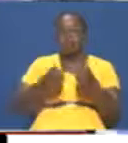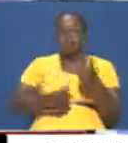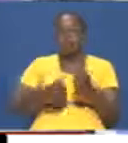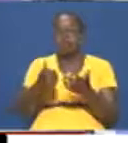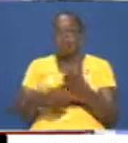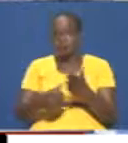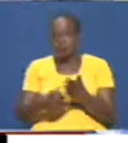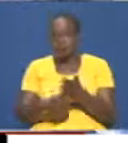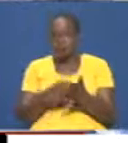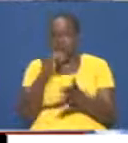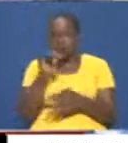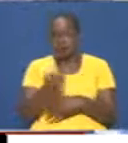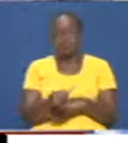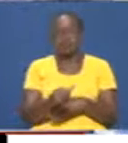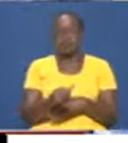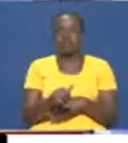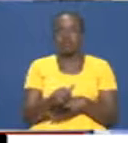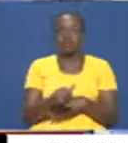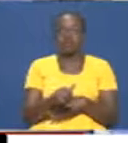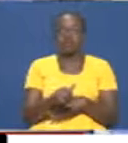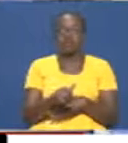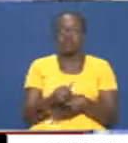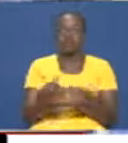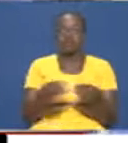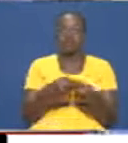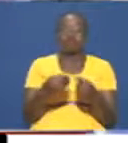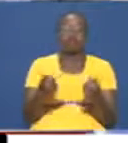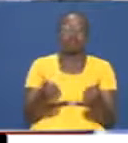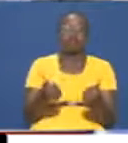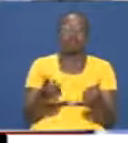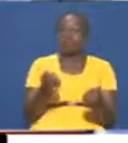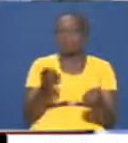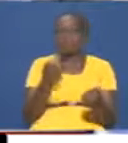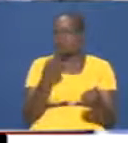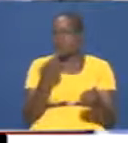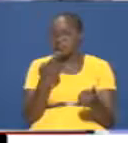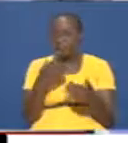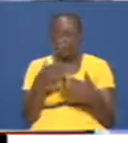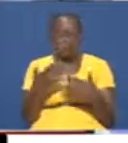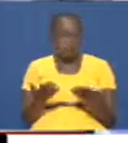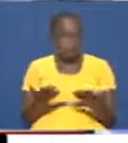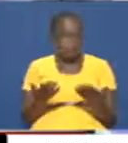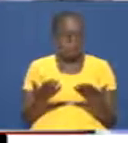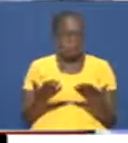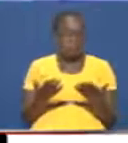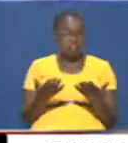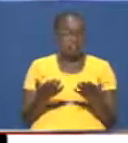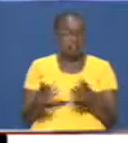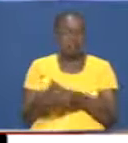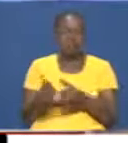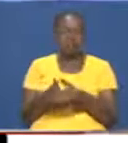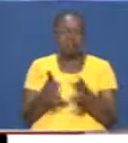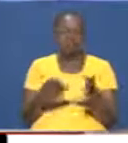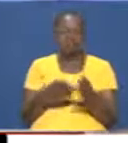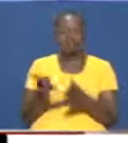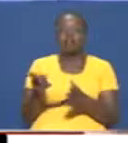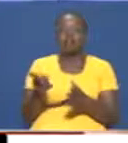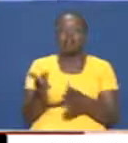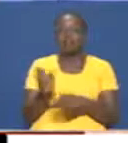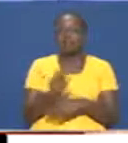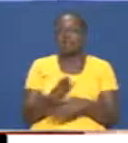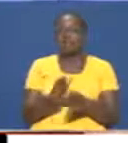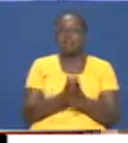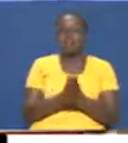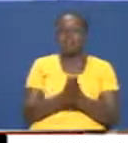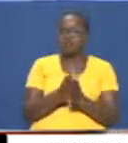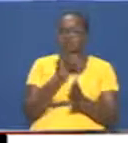ndio waweze kushughulikiwa kimatibabu ama pia mambo ya kulipwa fidia. This is not only